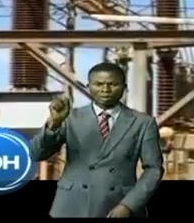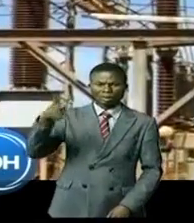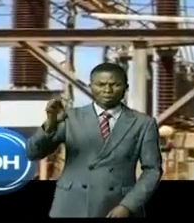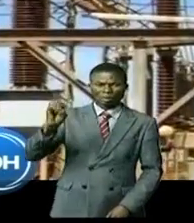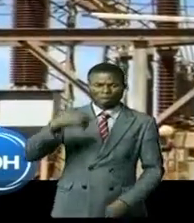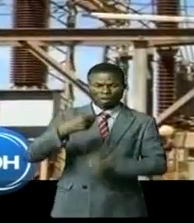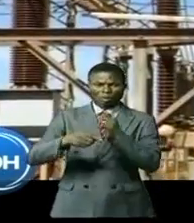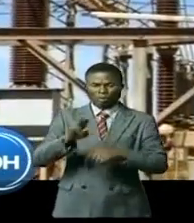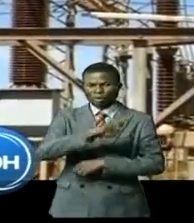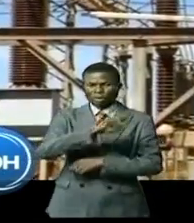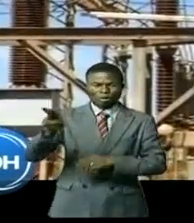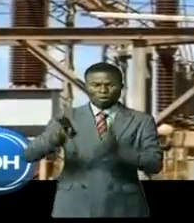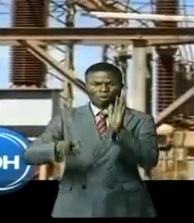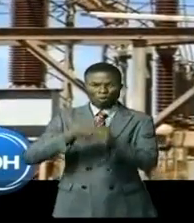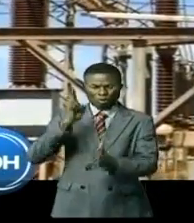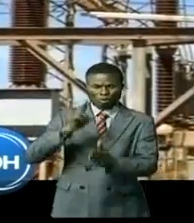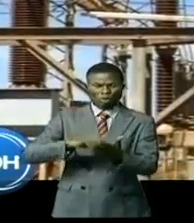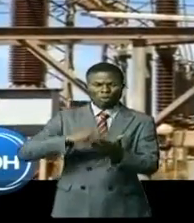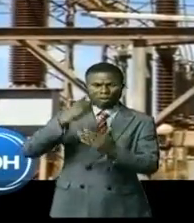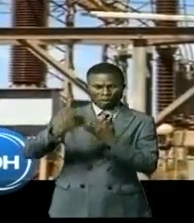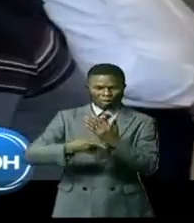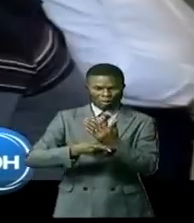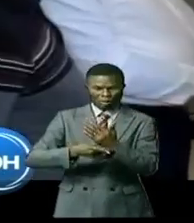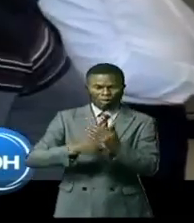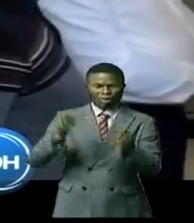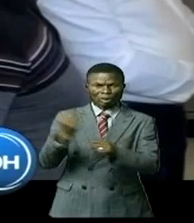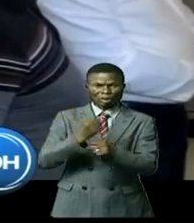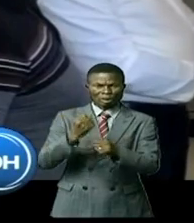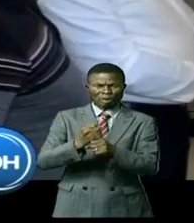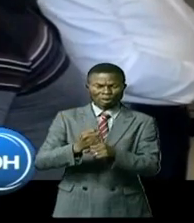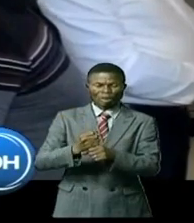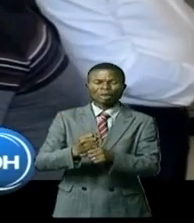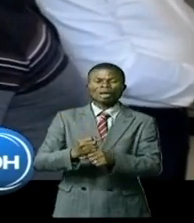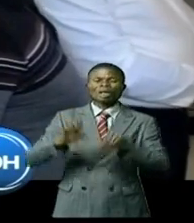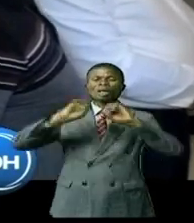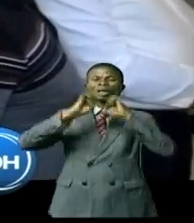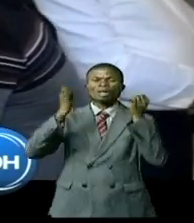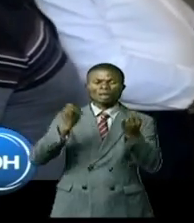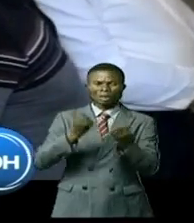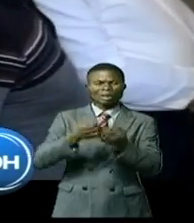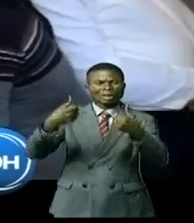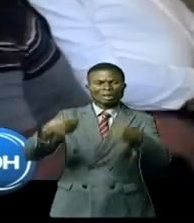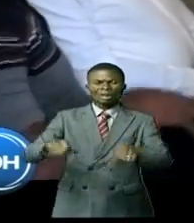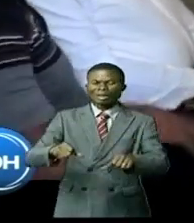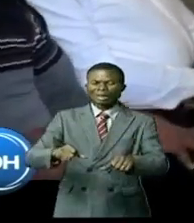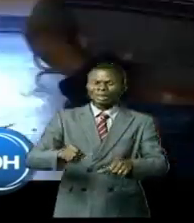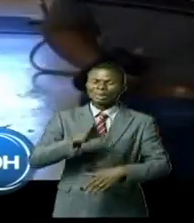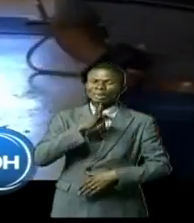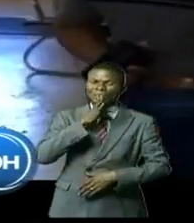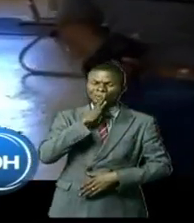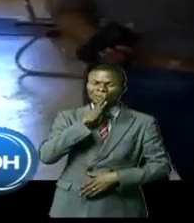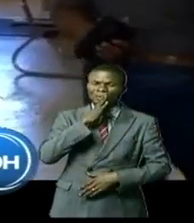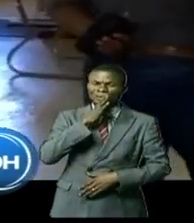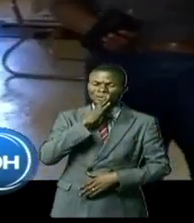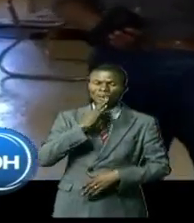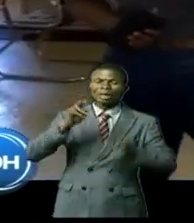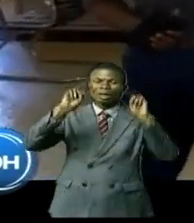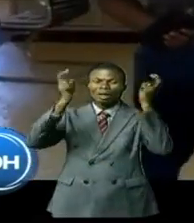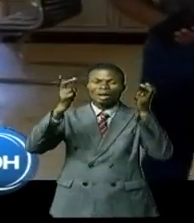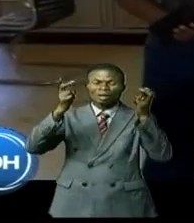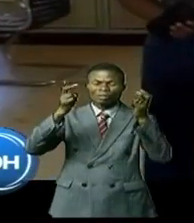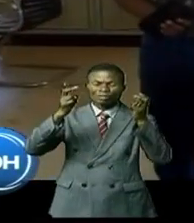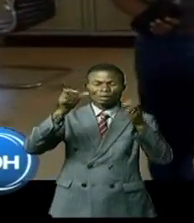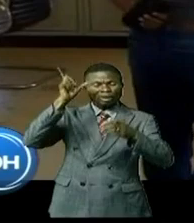depuis 2012, ce projet exécuté par l'entreprise Flo SRL est resté en veilleuse pendant que la ville